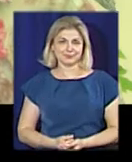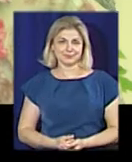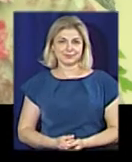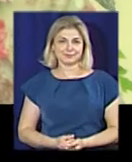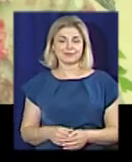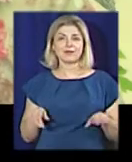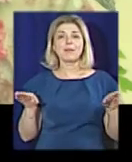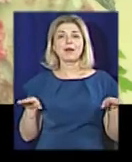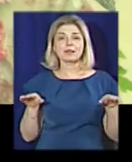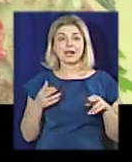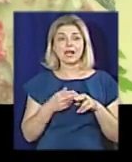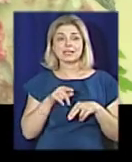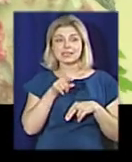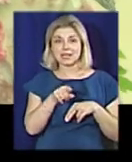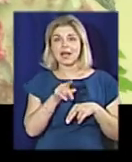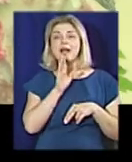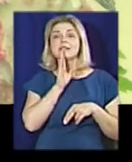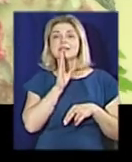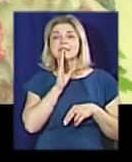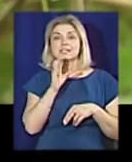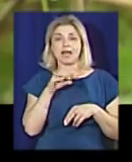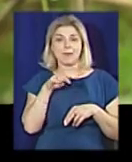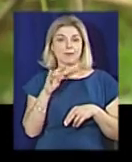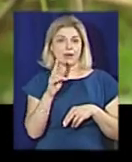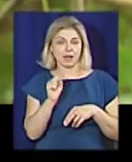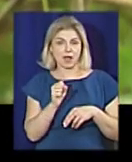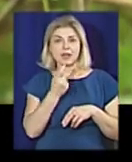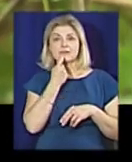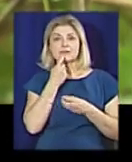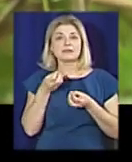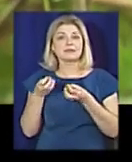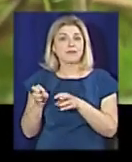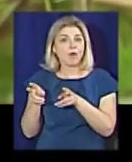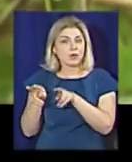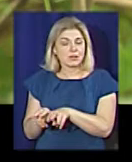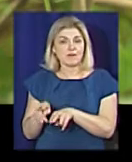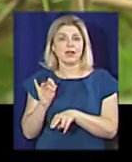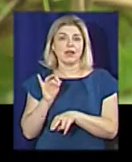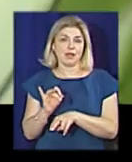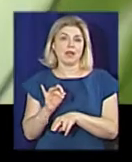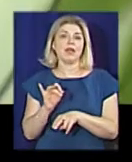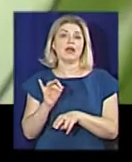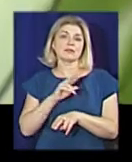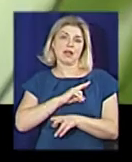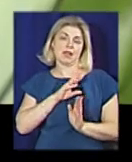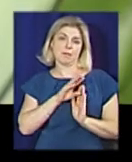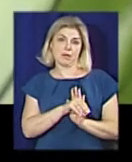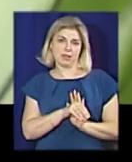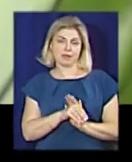Вона, це самиця, вона відкладає яєчки і все, і вона